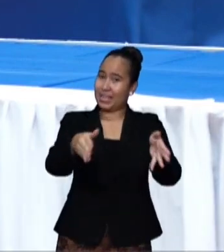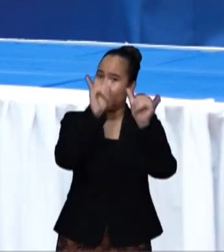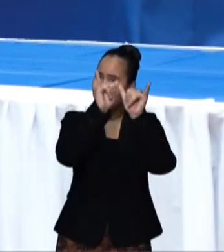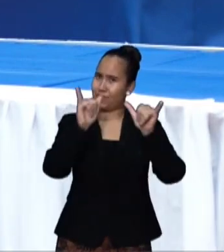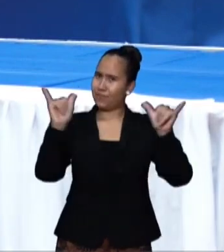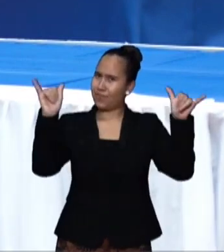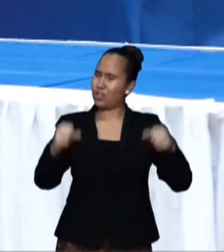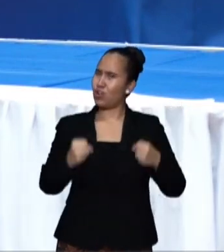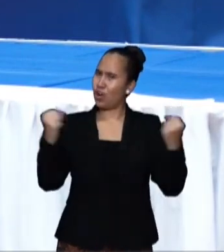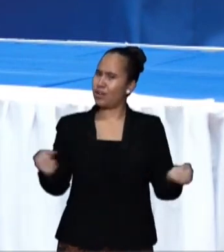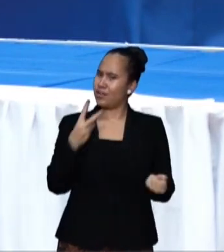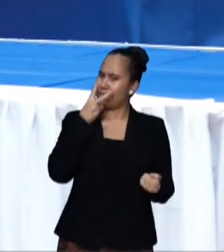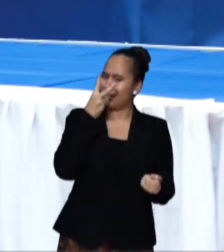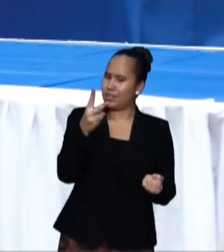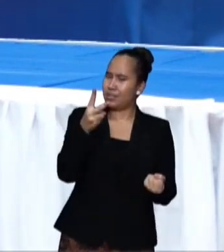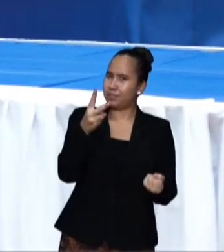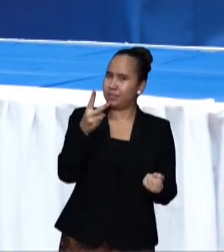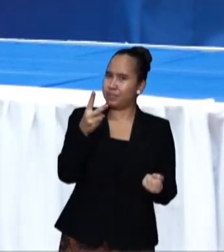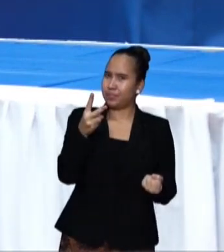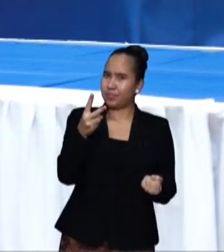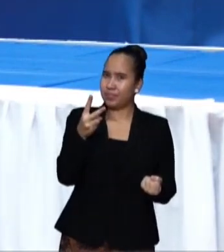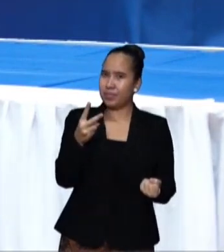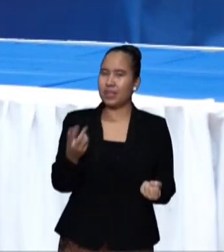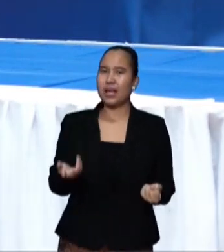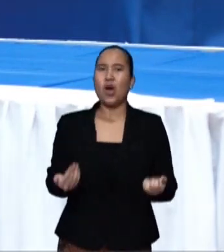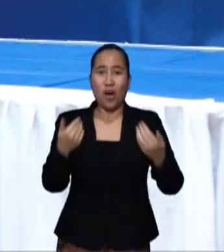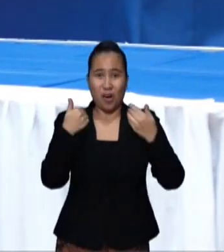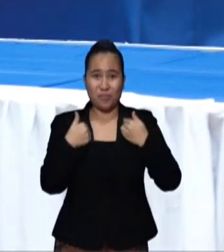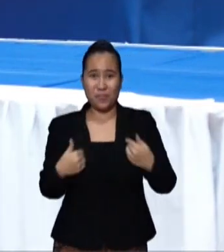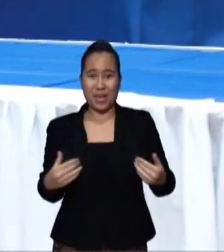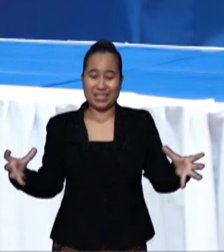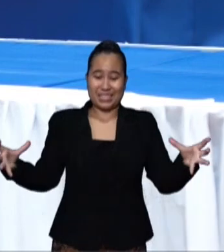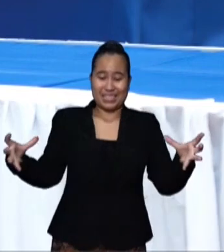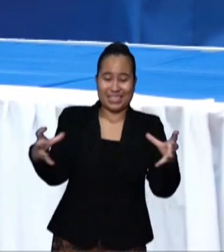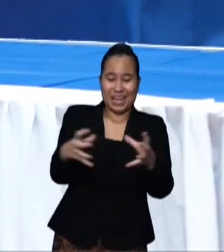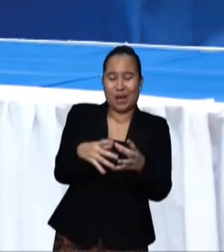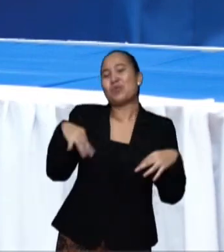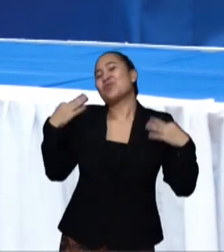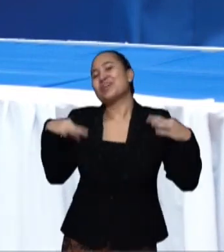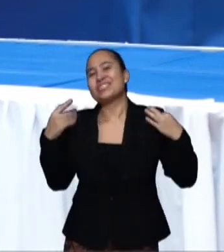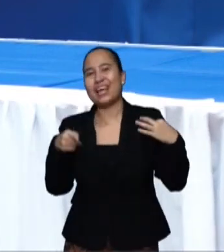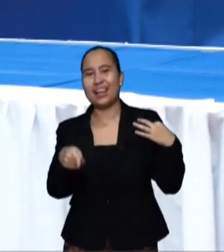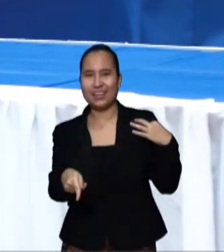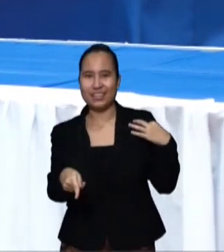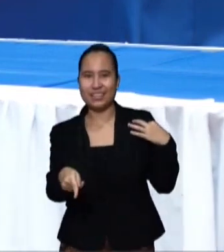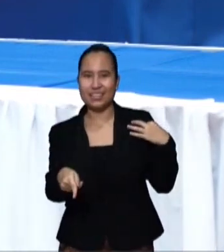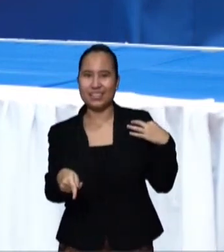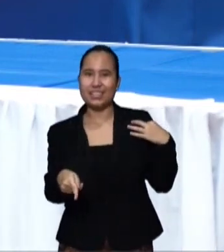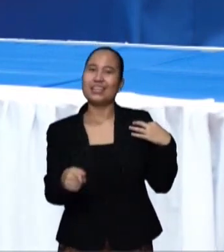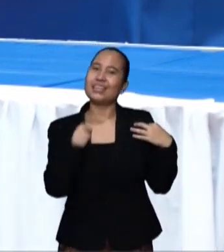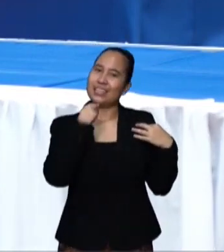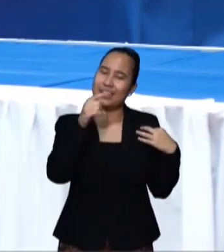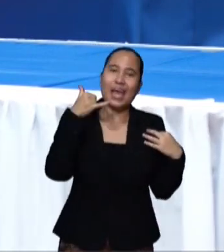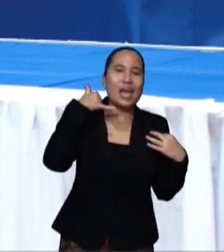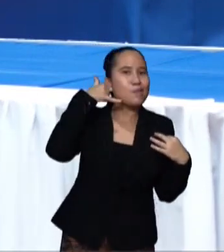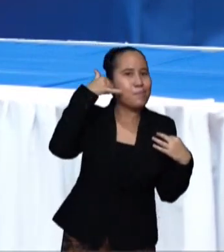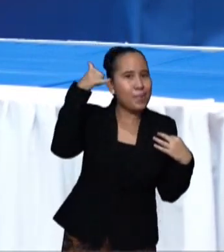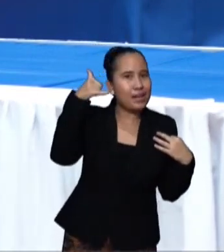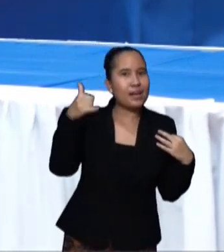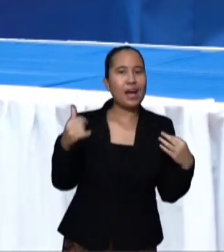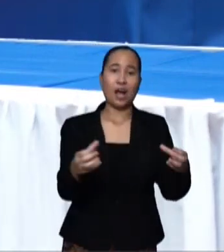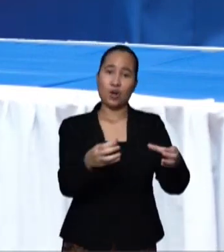georganiseerd, dat er mensen zich ergens ophouden, dat u dat doorgeeft aan het COVID Management